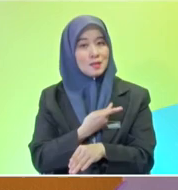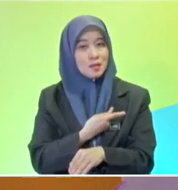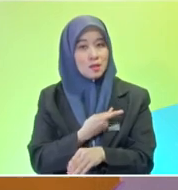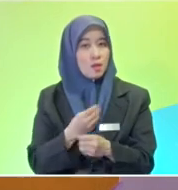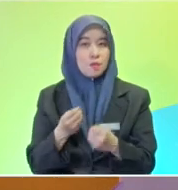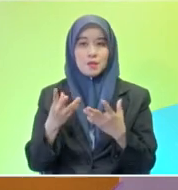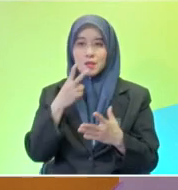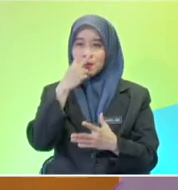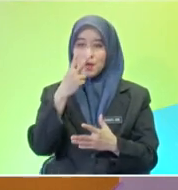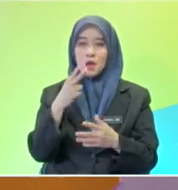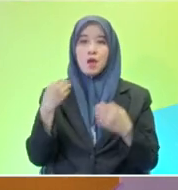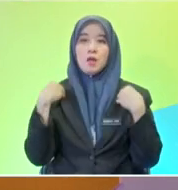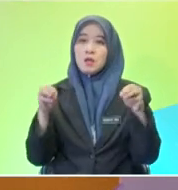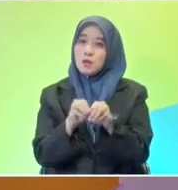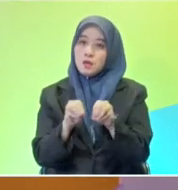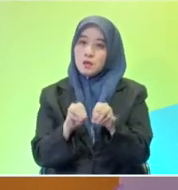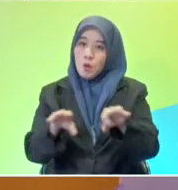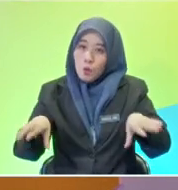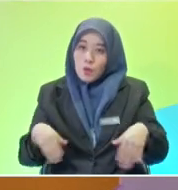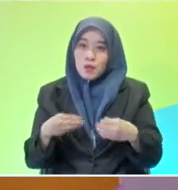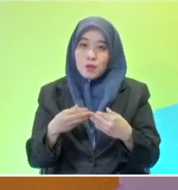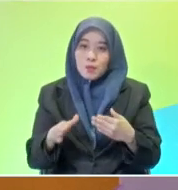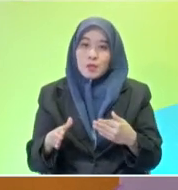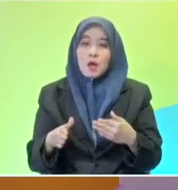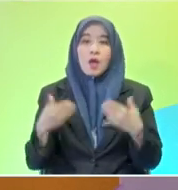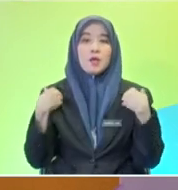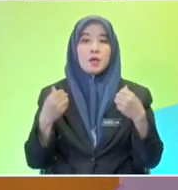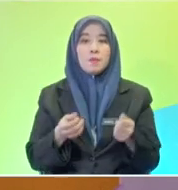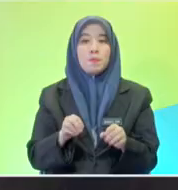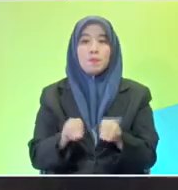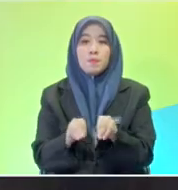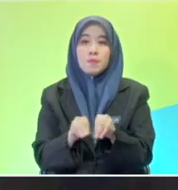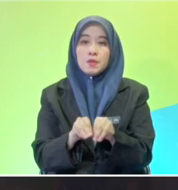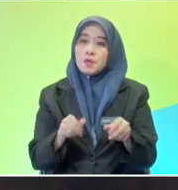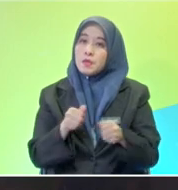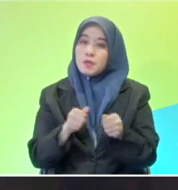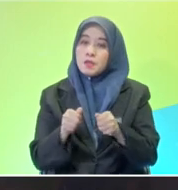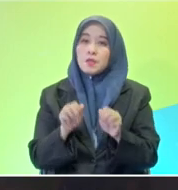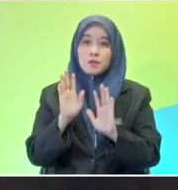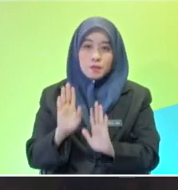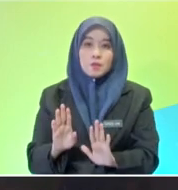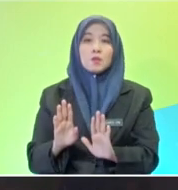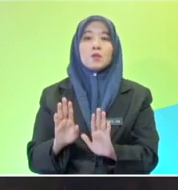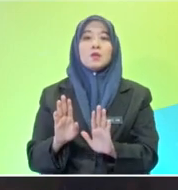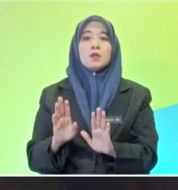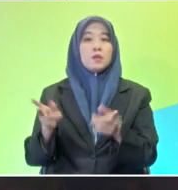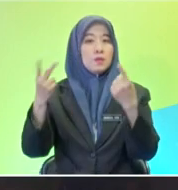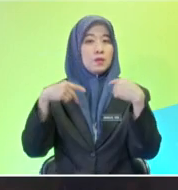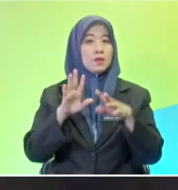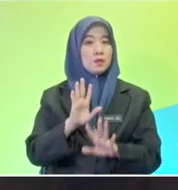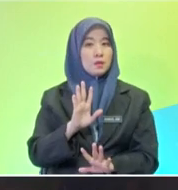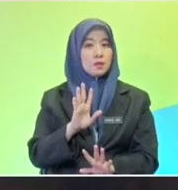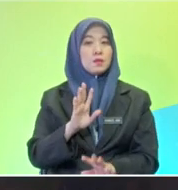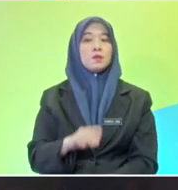Dan kita ada macam-macam lagi nak buat selepas ini. Macam-macam aktiviti. Jadi, nantikan selepas ini. Dan kita akan kembali selepas ini di Didik